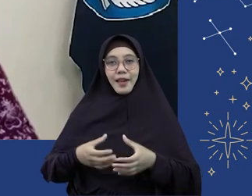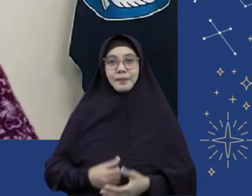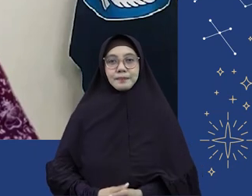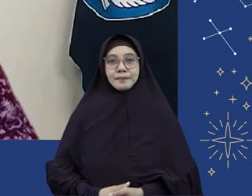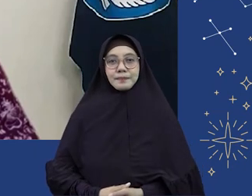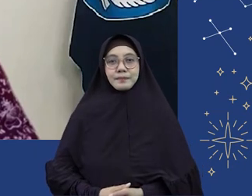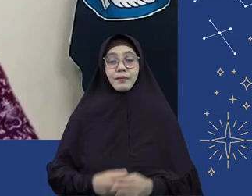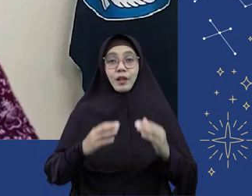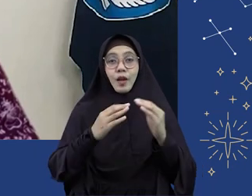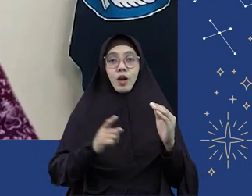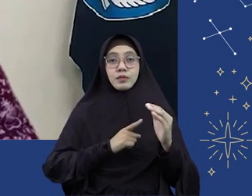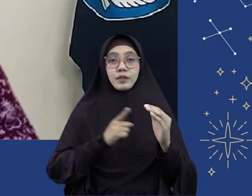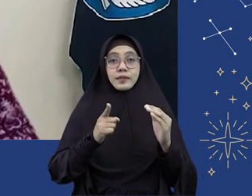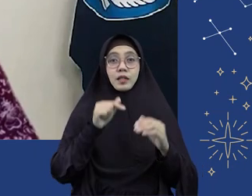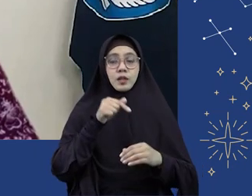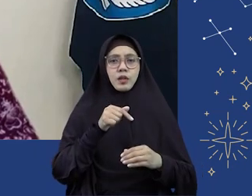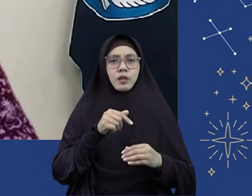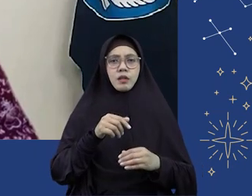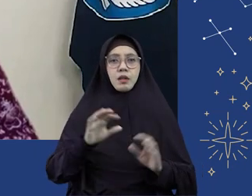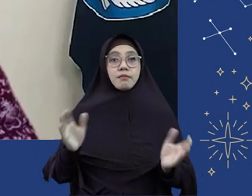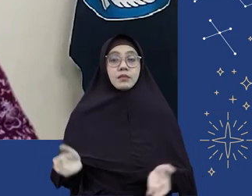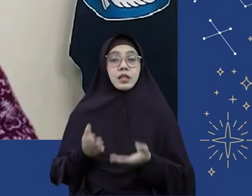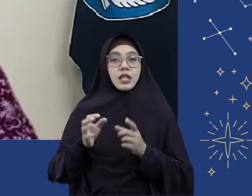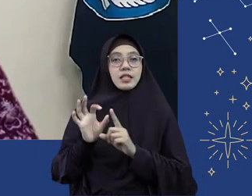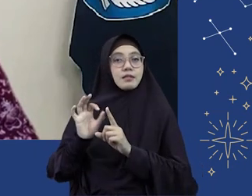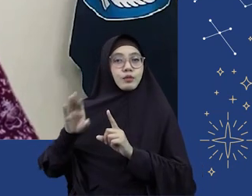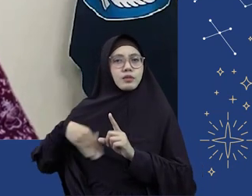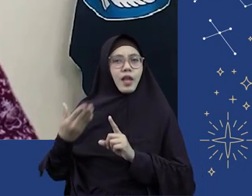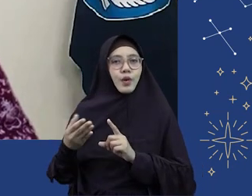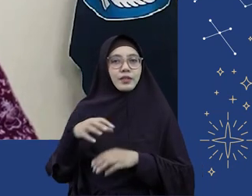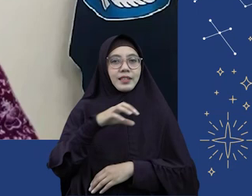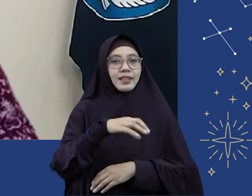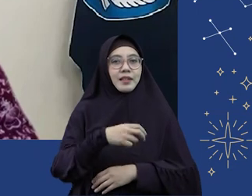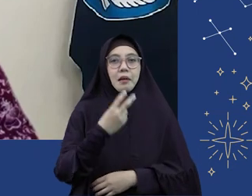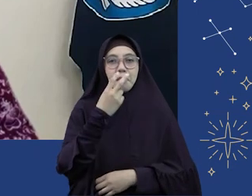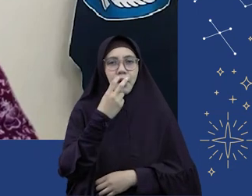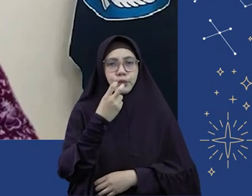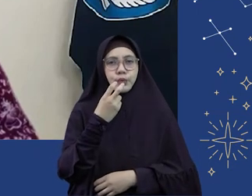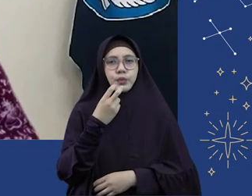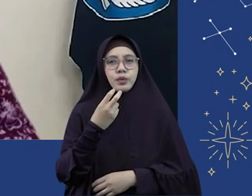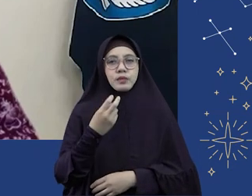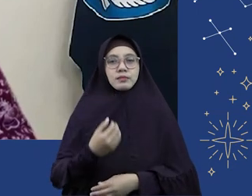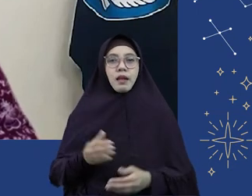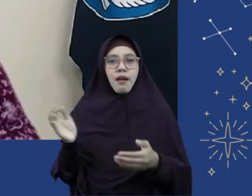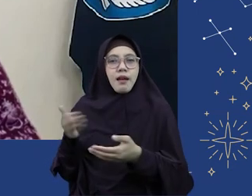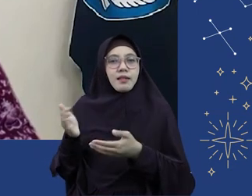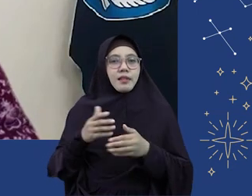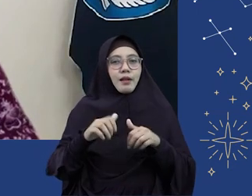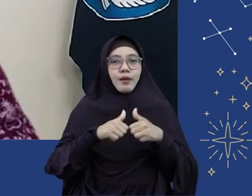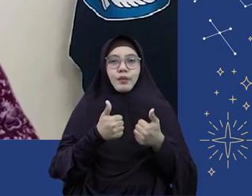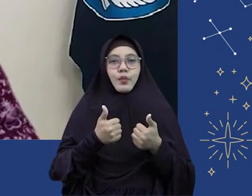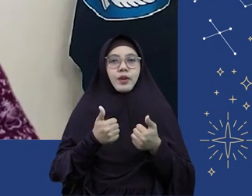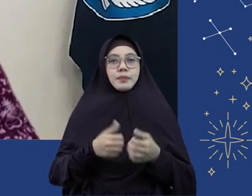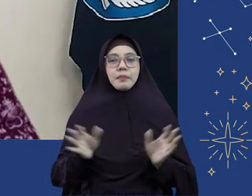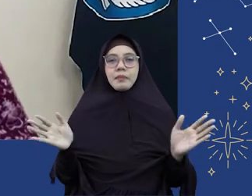observatorium ini sudah berdiri selama 100 tahun di tanah Parahyangan telah memberi sumbangsih yang luar biasa terhadap perkembangan ilmu